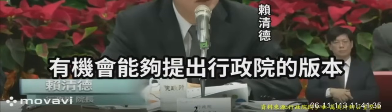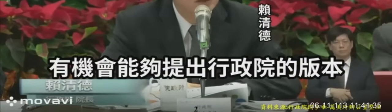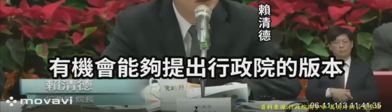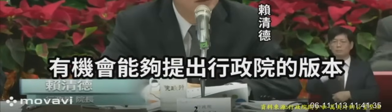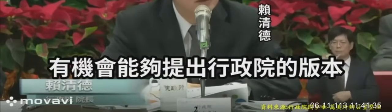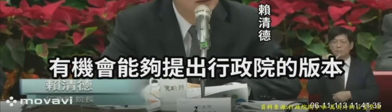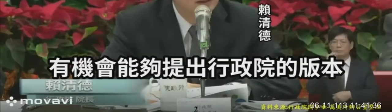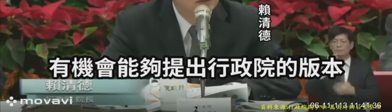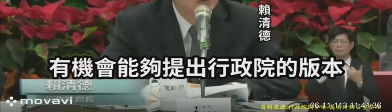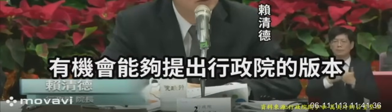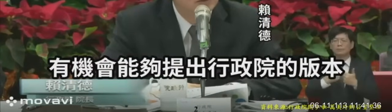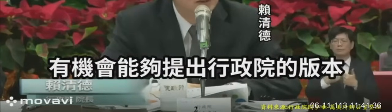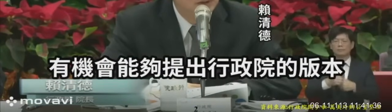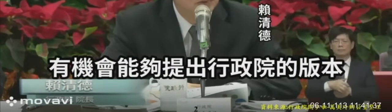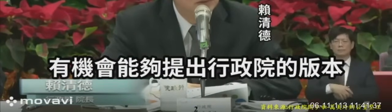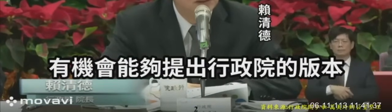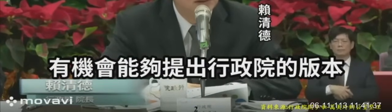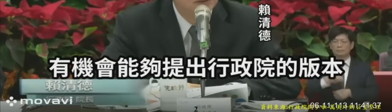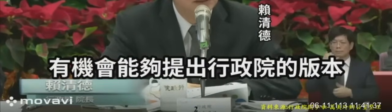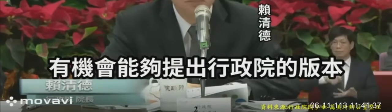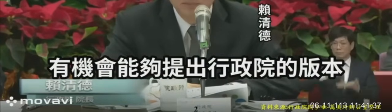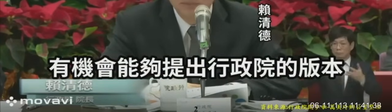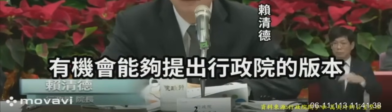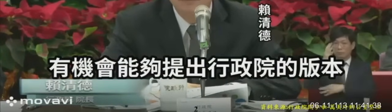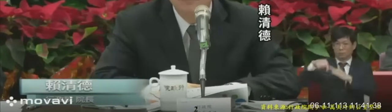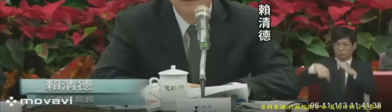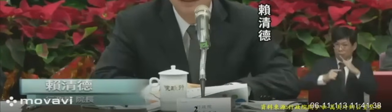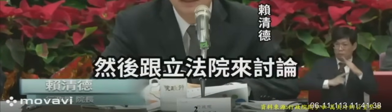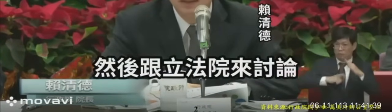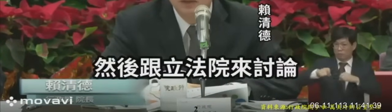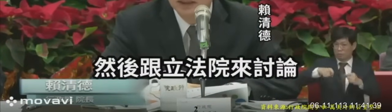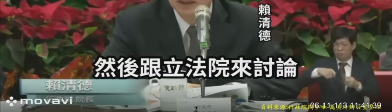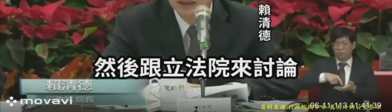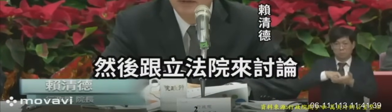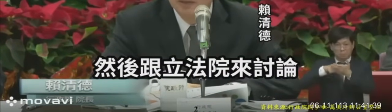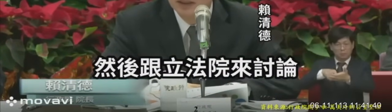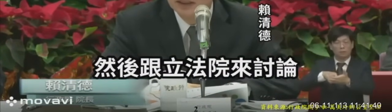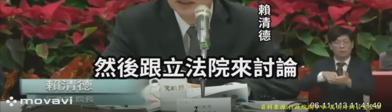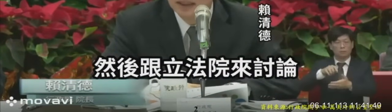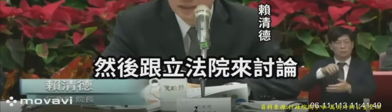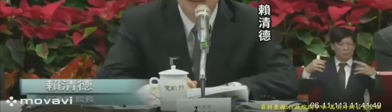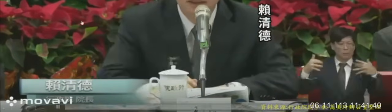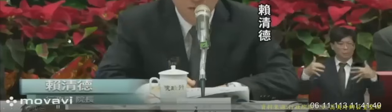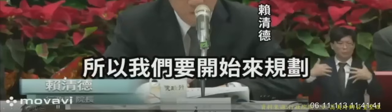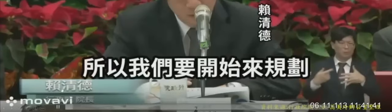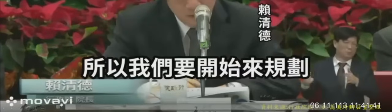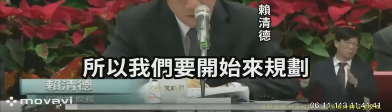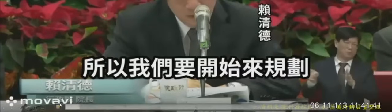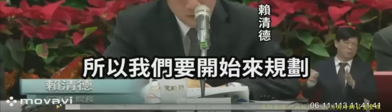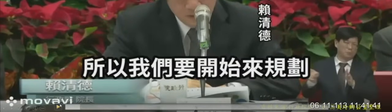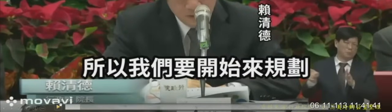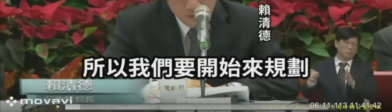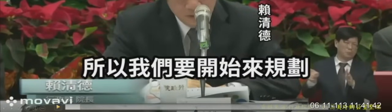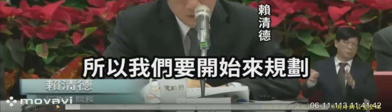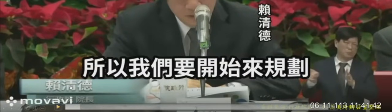机会能够提出行政院的版本， 好， 然后跟立法院来讨所以我